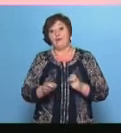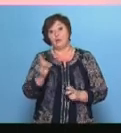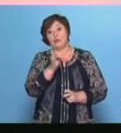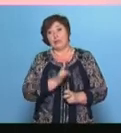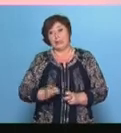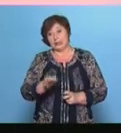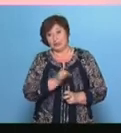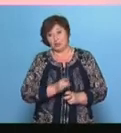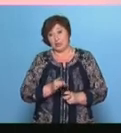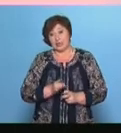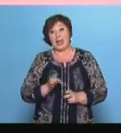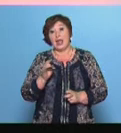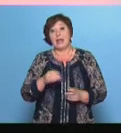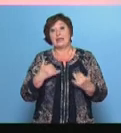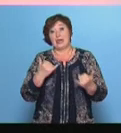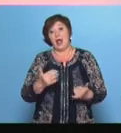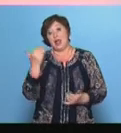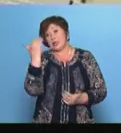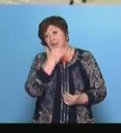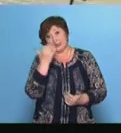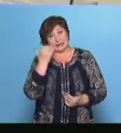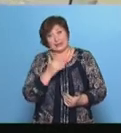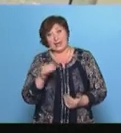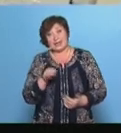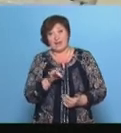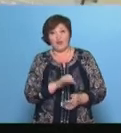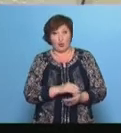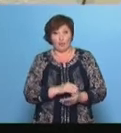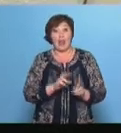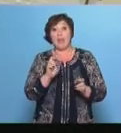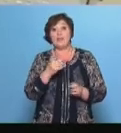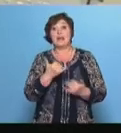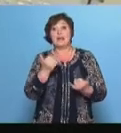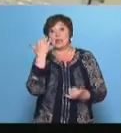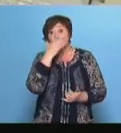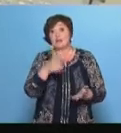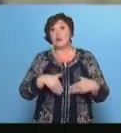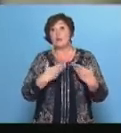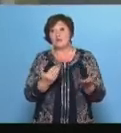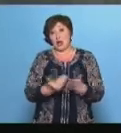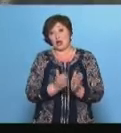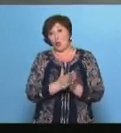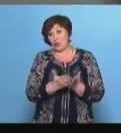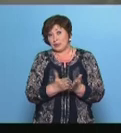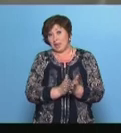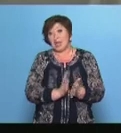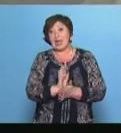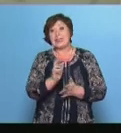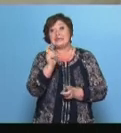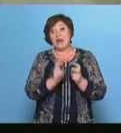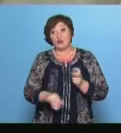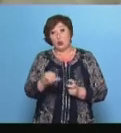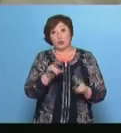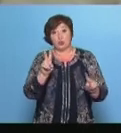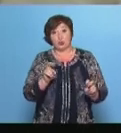предназначена книга, расскажет Ксения Мороз. В библиотеке для слепых сегодня представили новое издание «Заводы Удмуртии». Это книга